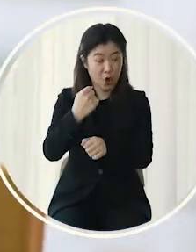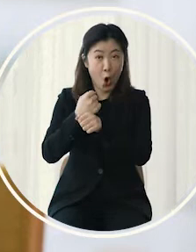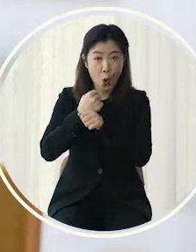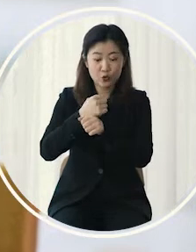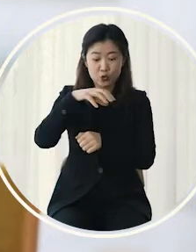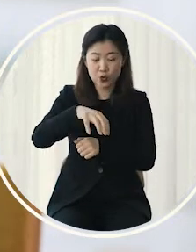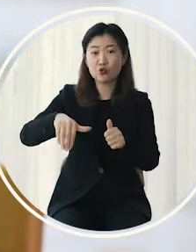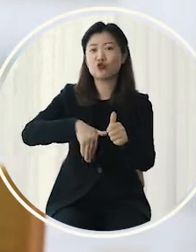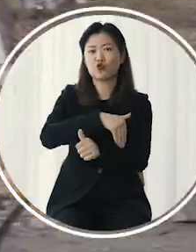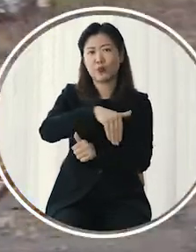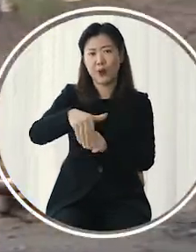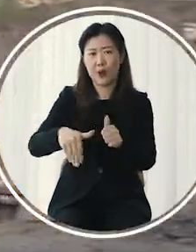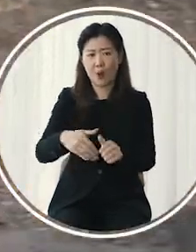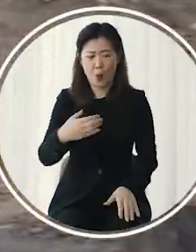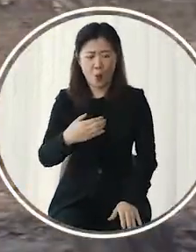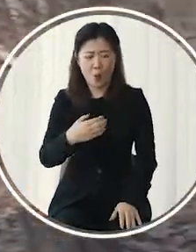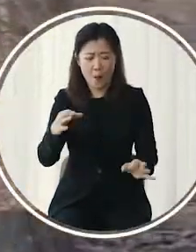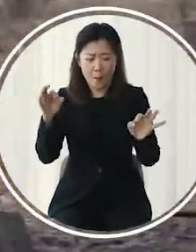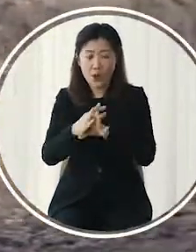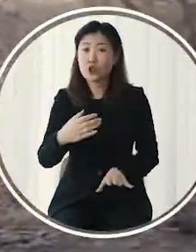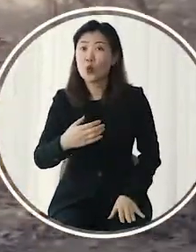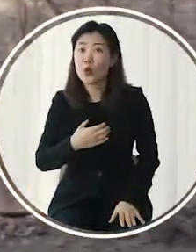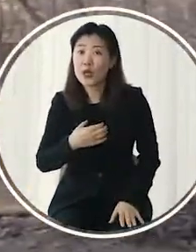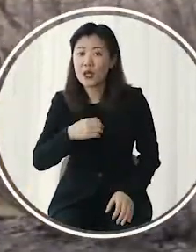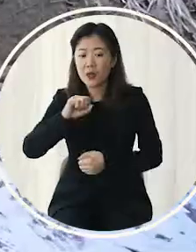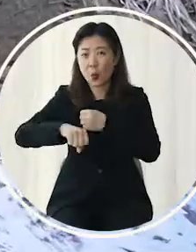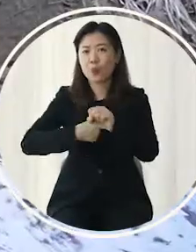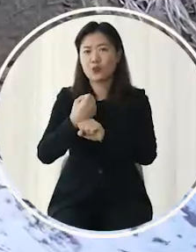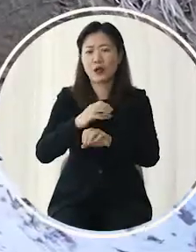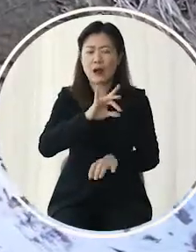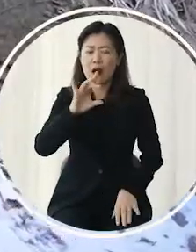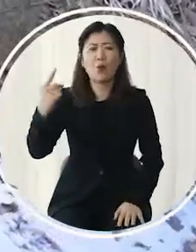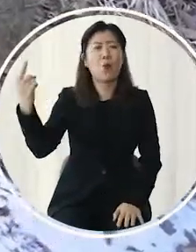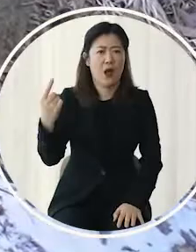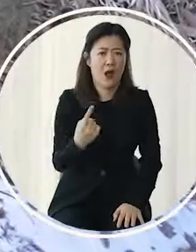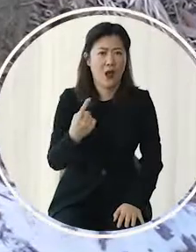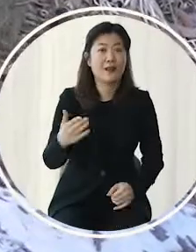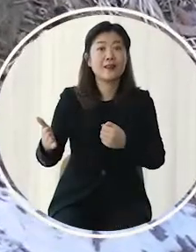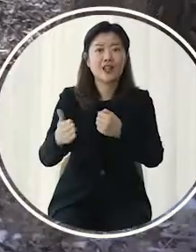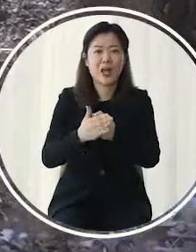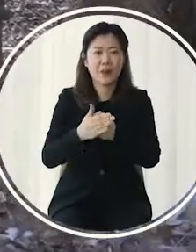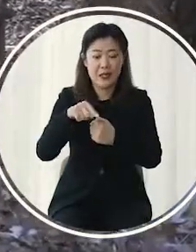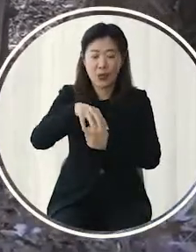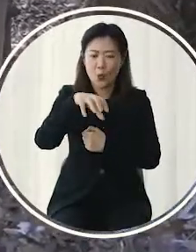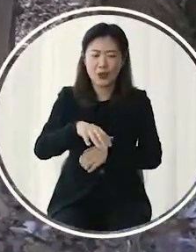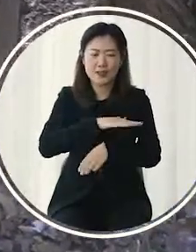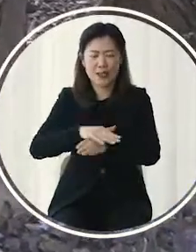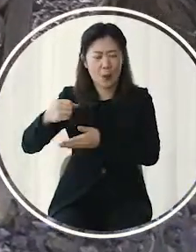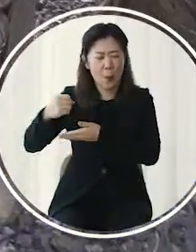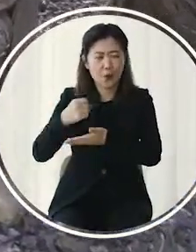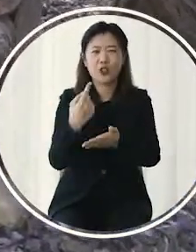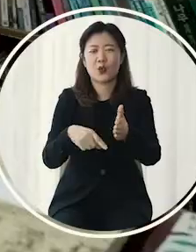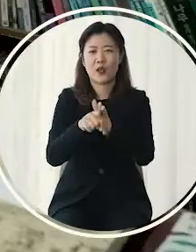연구소 주변에는 또 멸종위기 야생동물들이 찾아오고 있거든요. 그래서 이곳만큼은 저희가 잘 보존시켜 주기